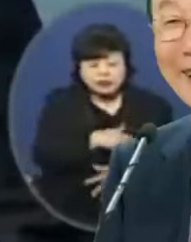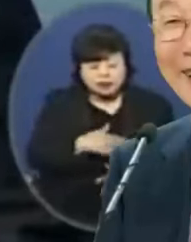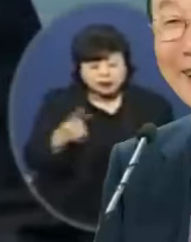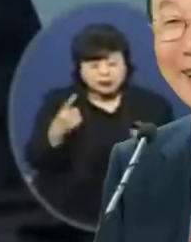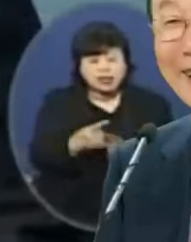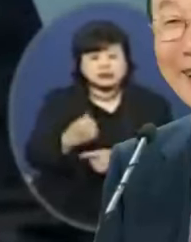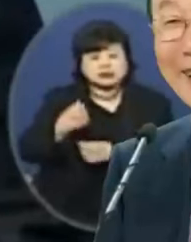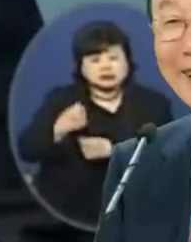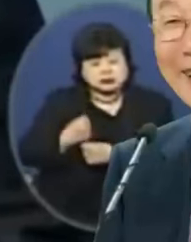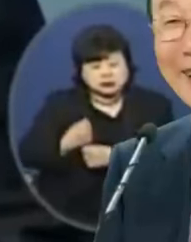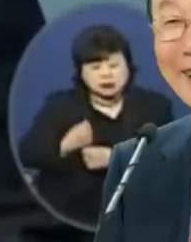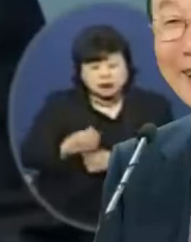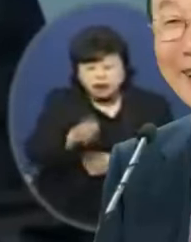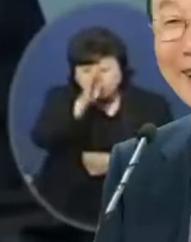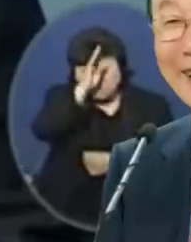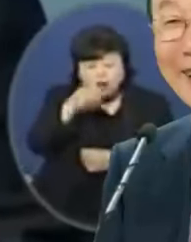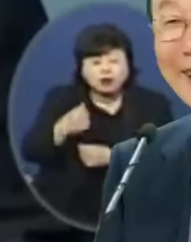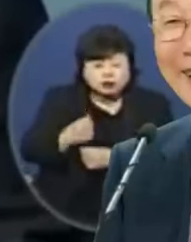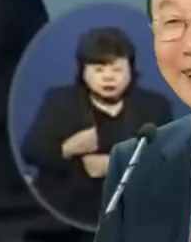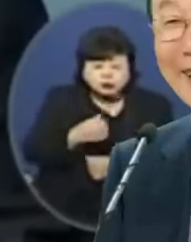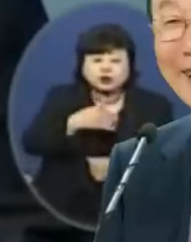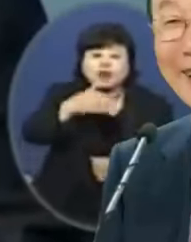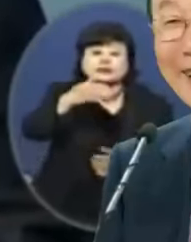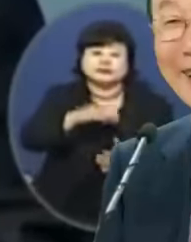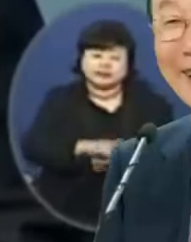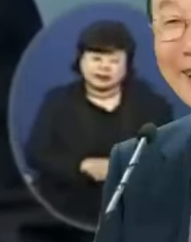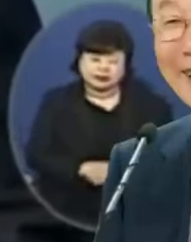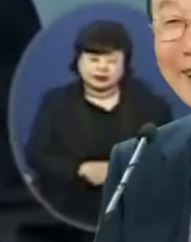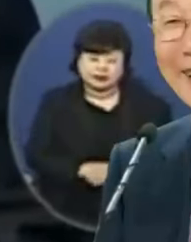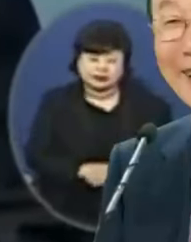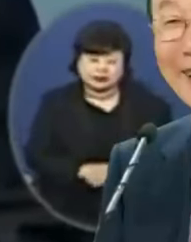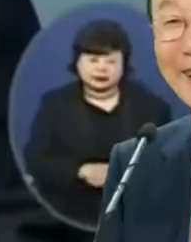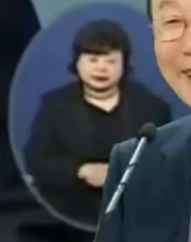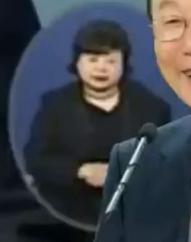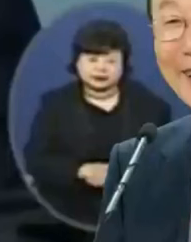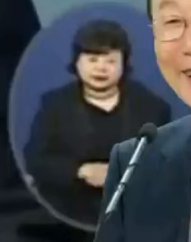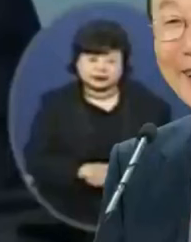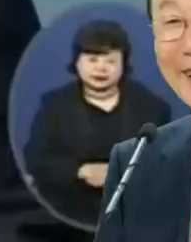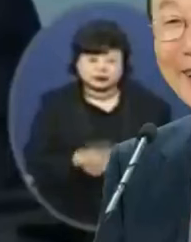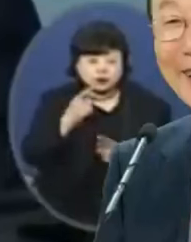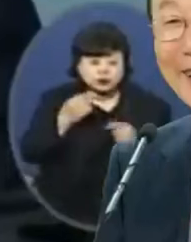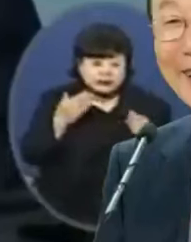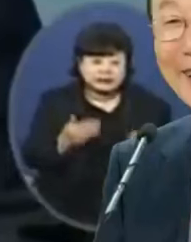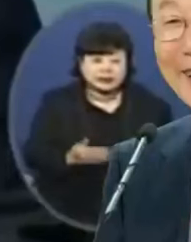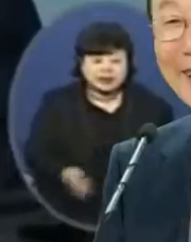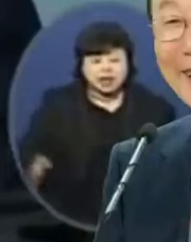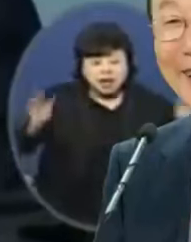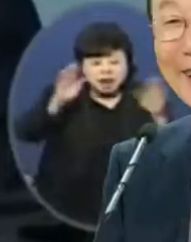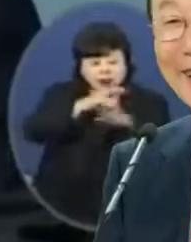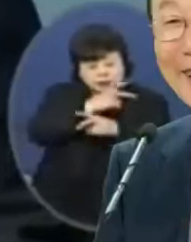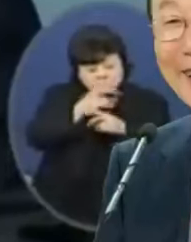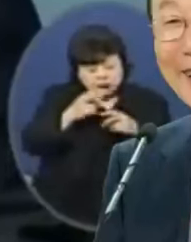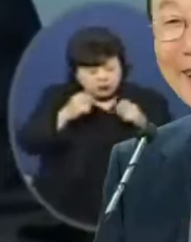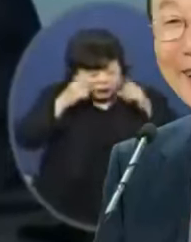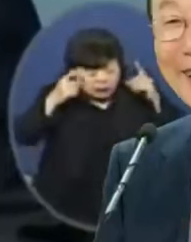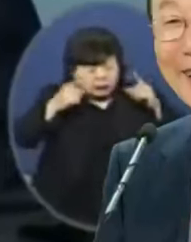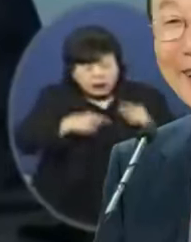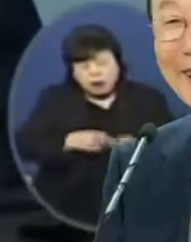친히 담당하시고 병을 짊어지고 가셨습니다. 제가 한번 굉장히 밤에 자다가 일어나서